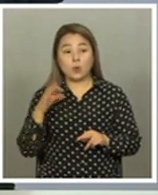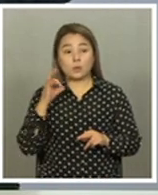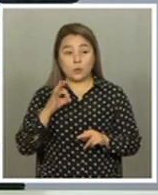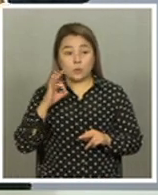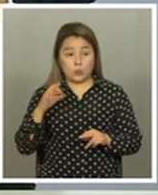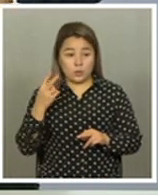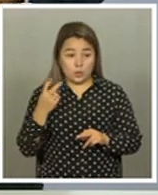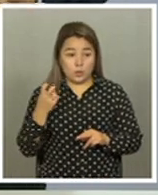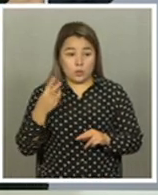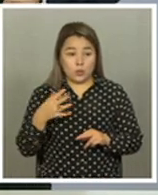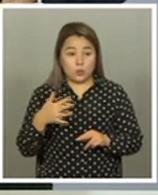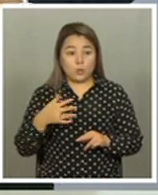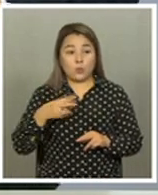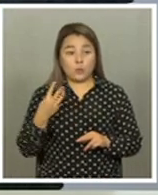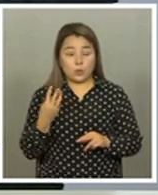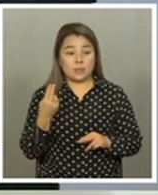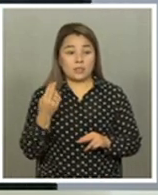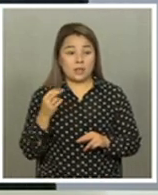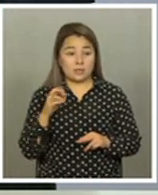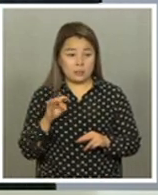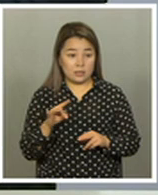0,1253 килограммды тоннаға